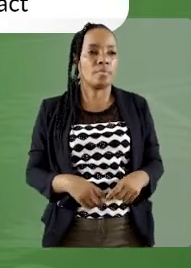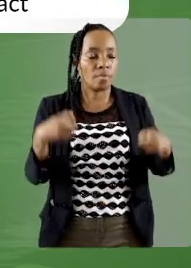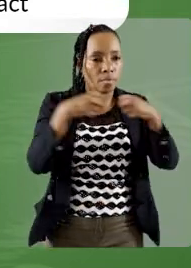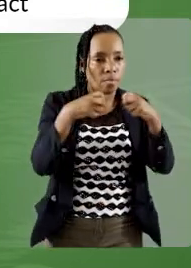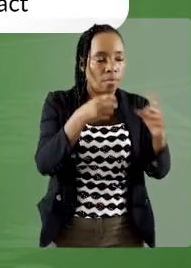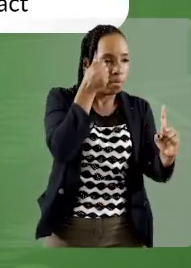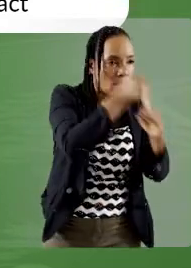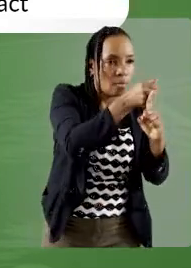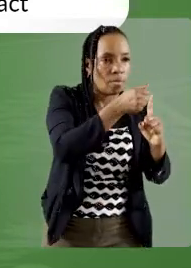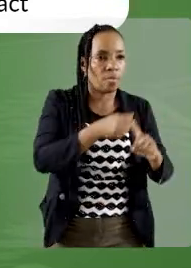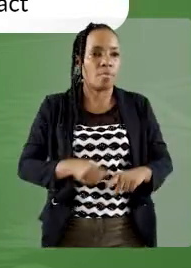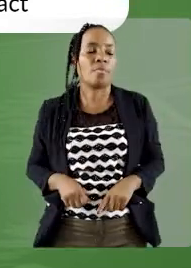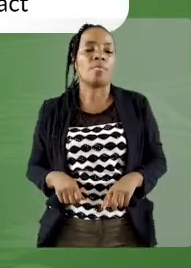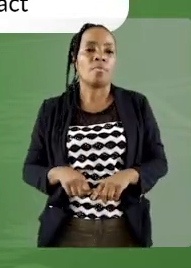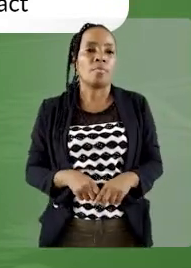l'électrocution,